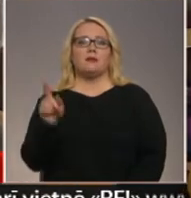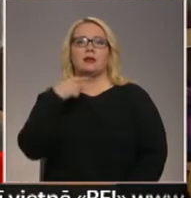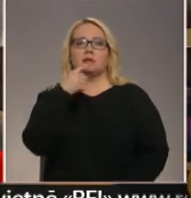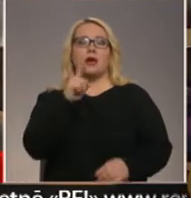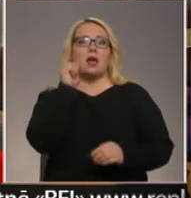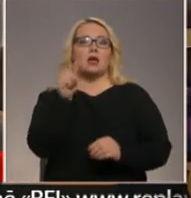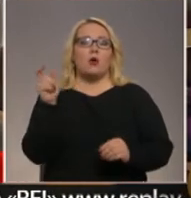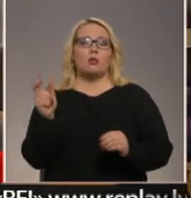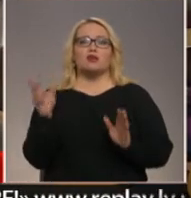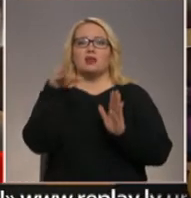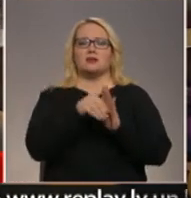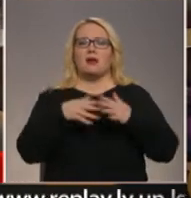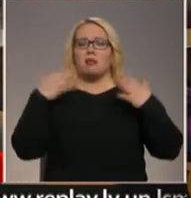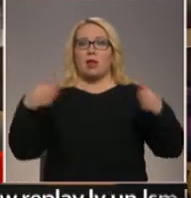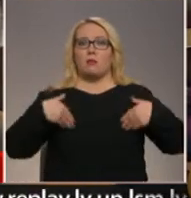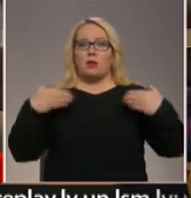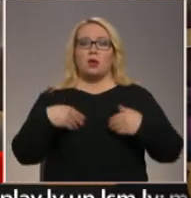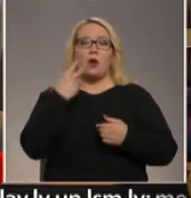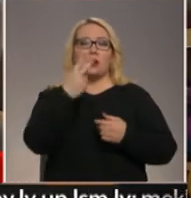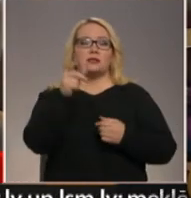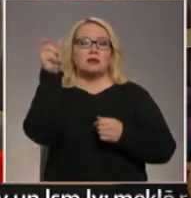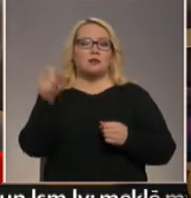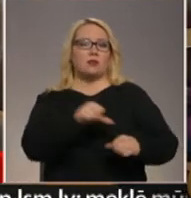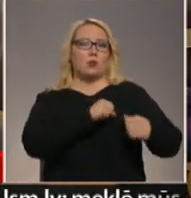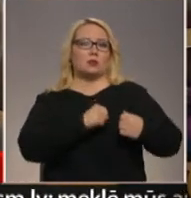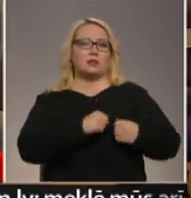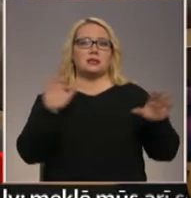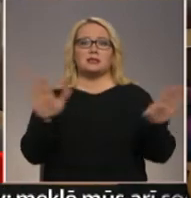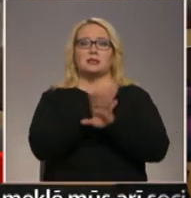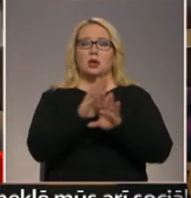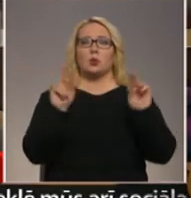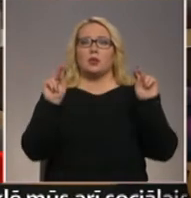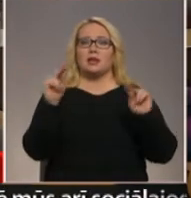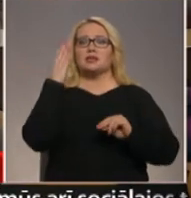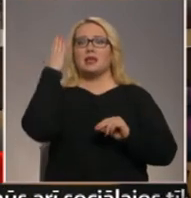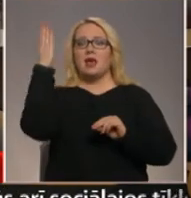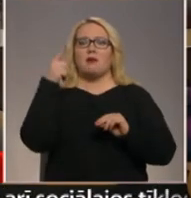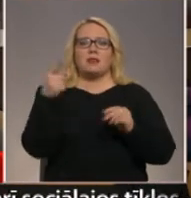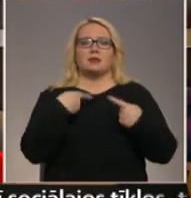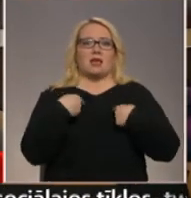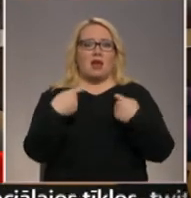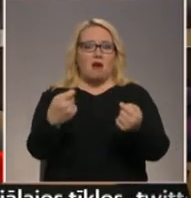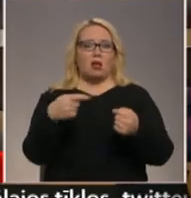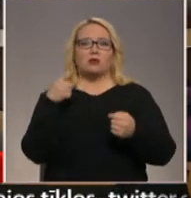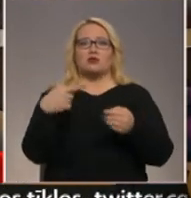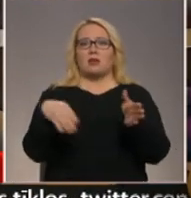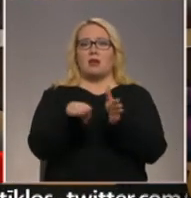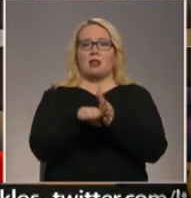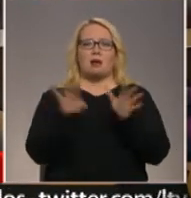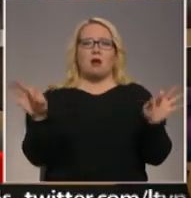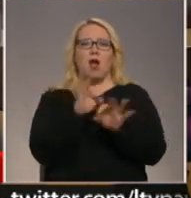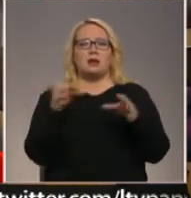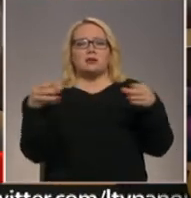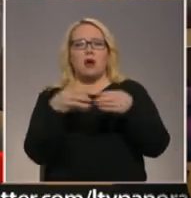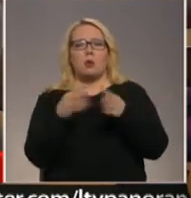Jaunieši iesaistās ar lielu prieku, jo kad redzi, ka cilvēks no sirds dzied un tic Dievam, tas tā kā ievelk. Šī dalība ansambļa un būšana kopā ar